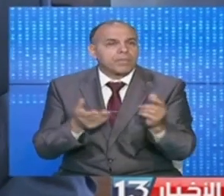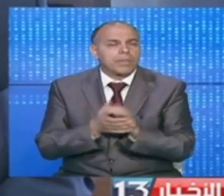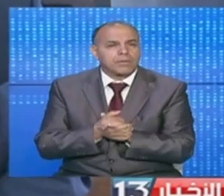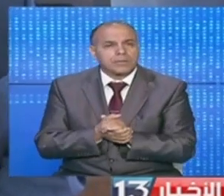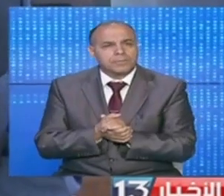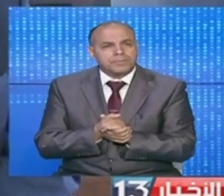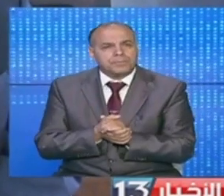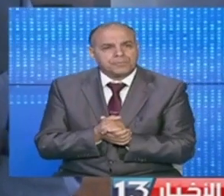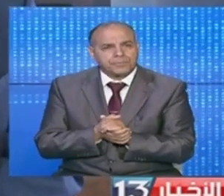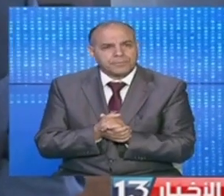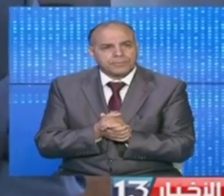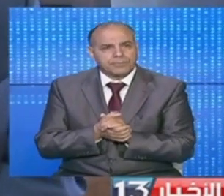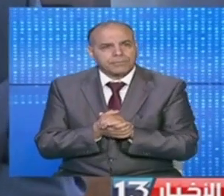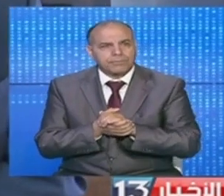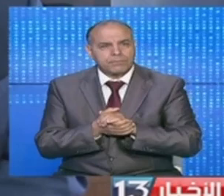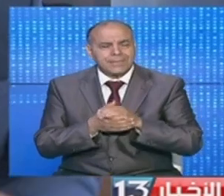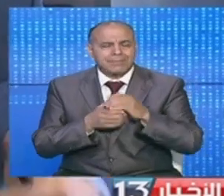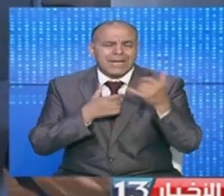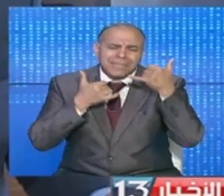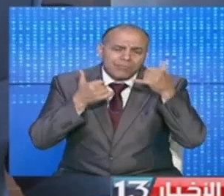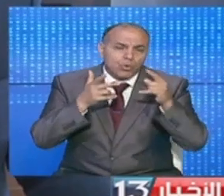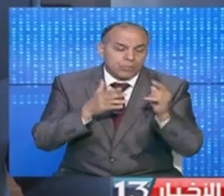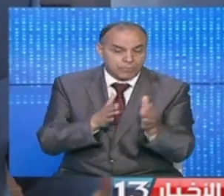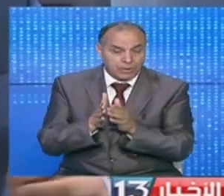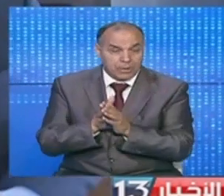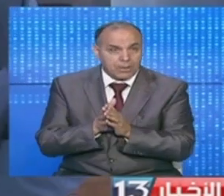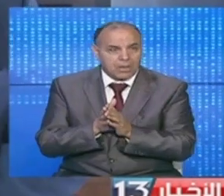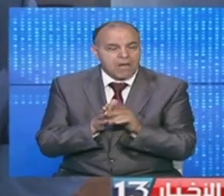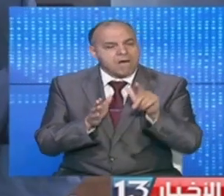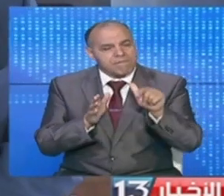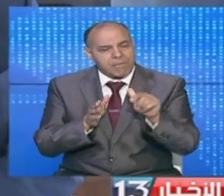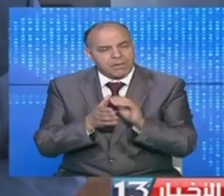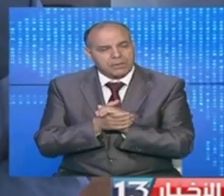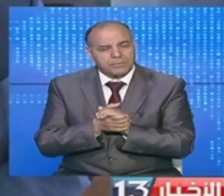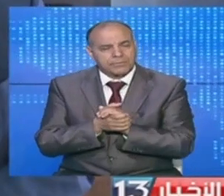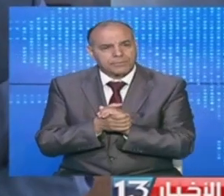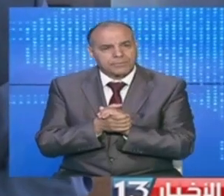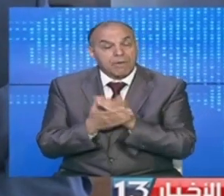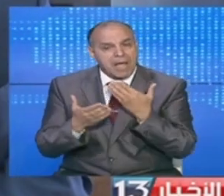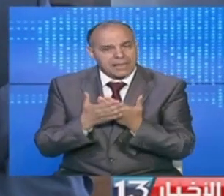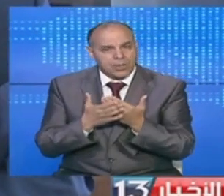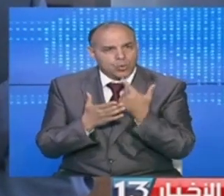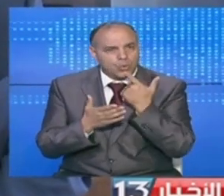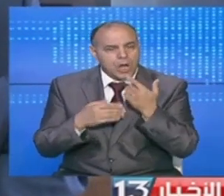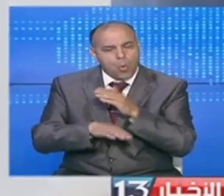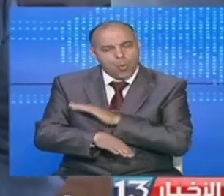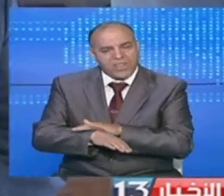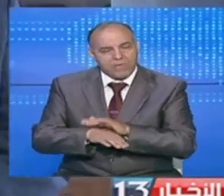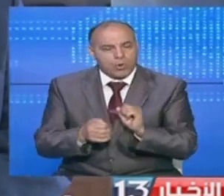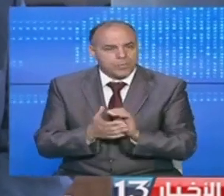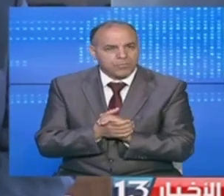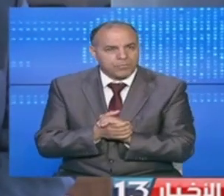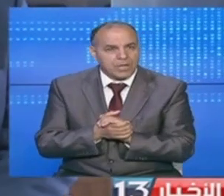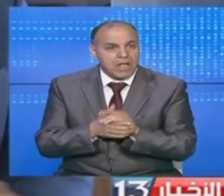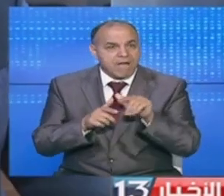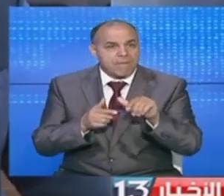معناها مراكز النداء، وكذلك عددنا زاد كذلك دليل بالنسبة للوظيفة العمومية. إذا